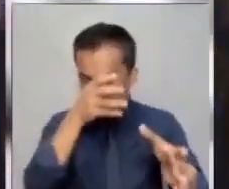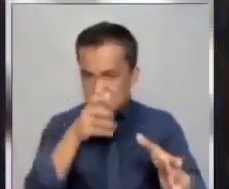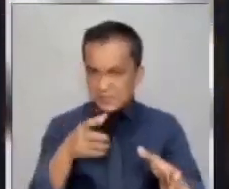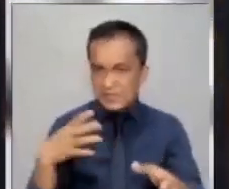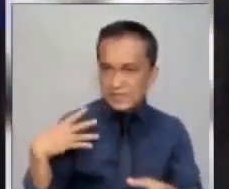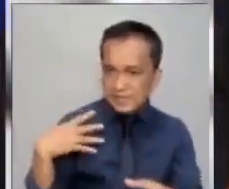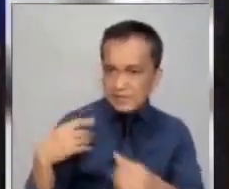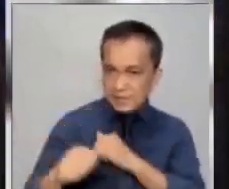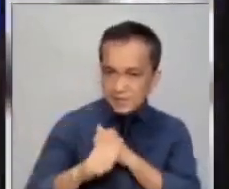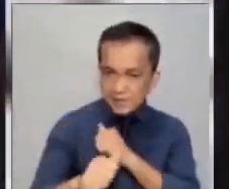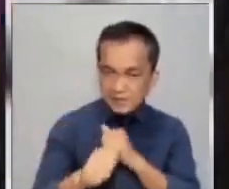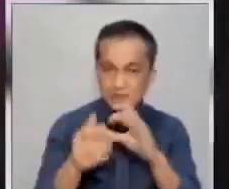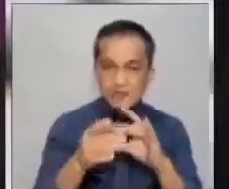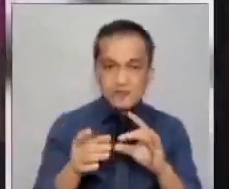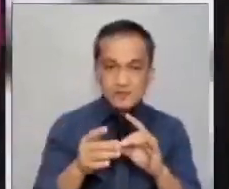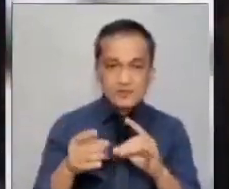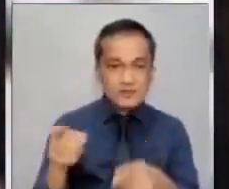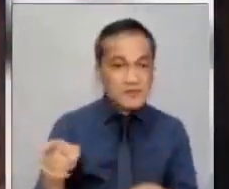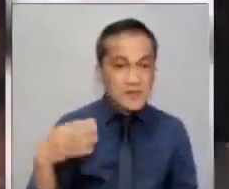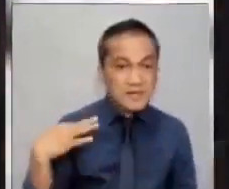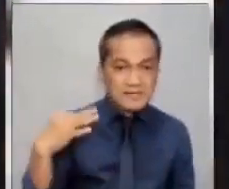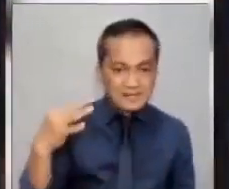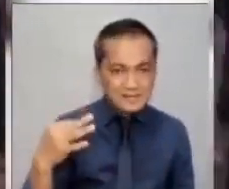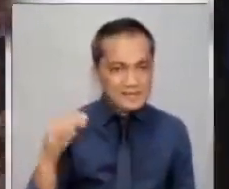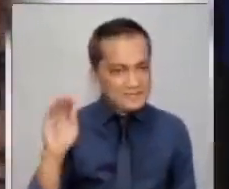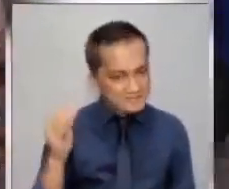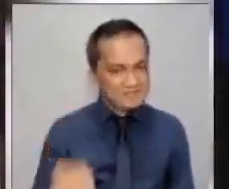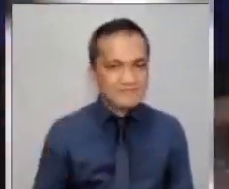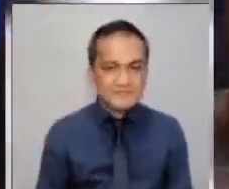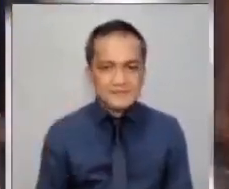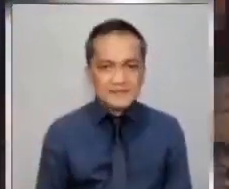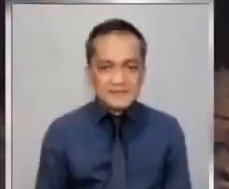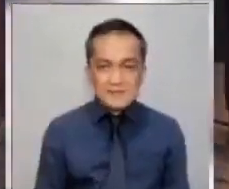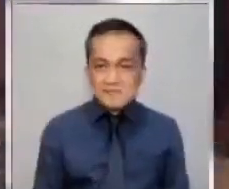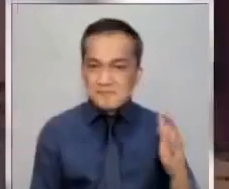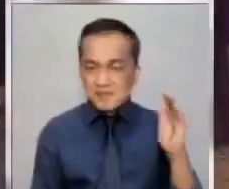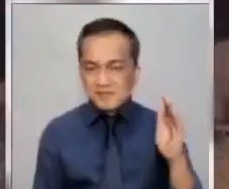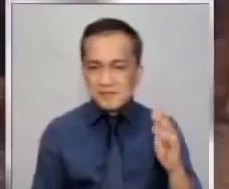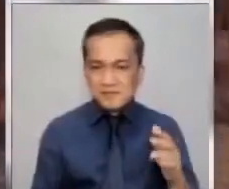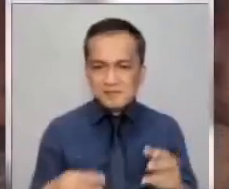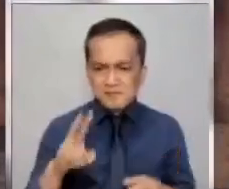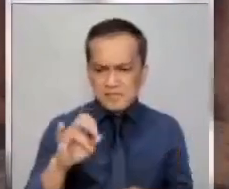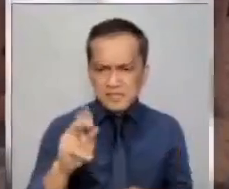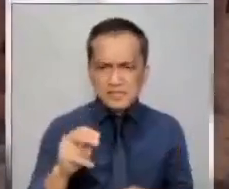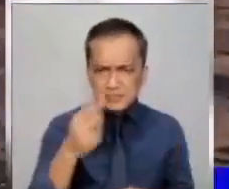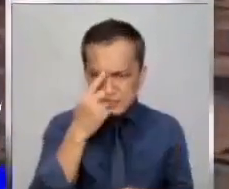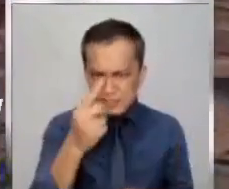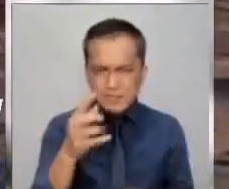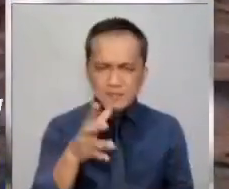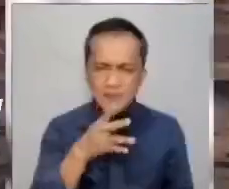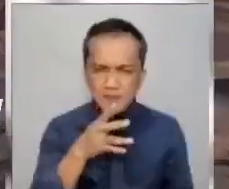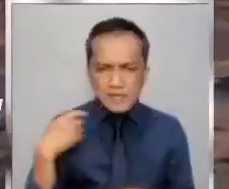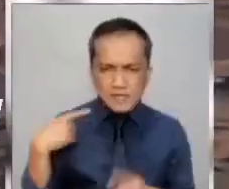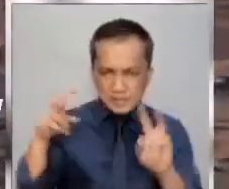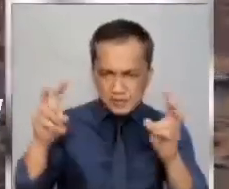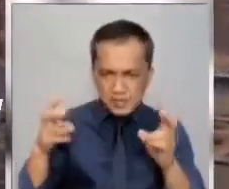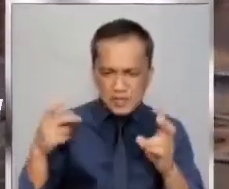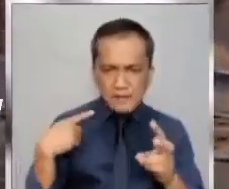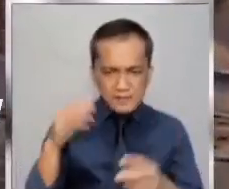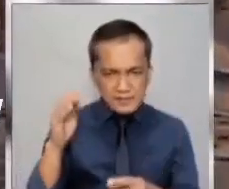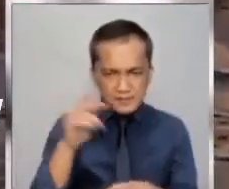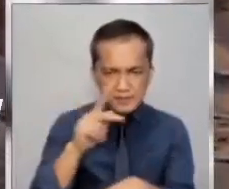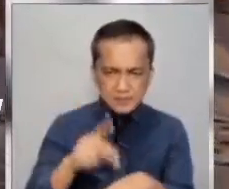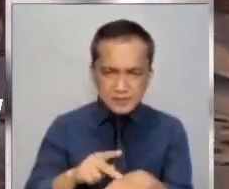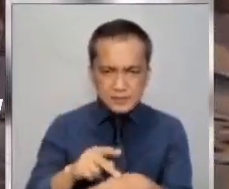and stories ng mga kandidata. May pageant veterans, single mom, title holders at pageant newbies. Kabilang dyan si